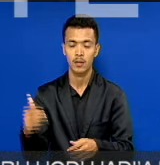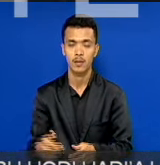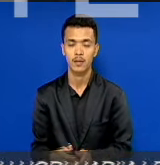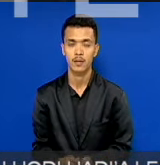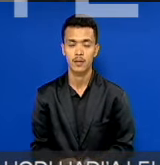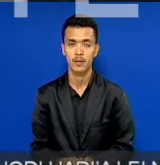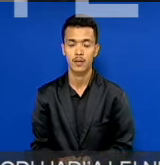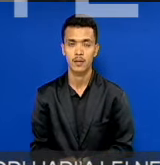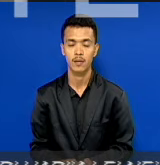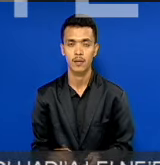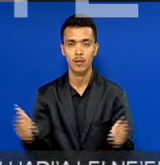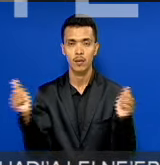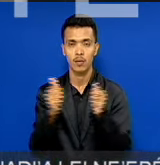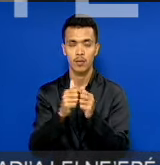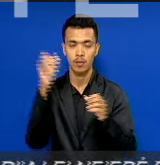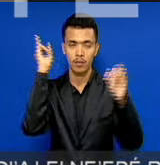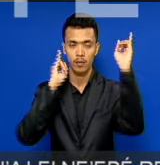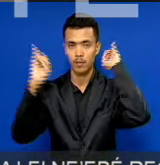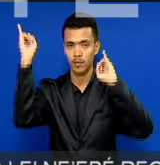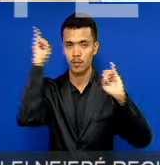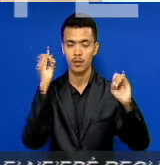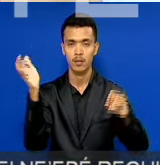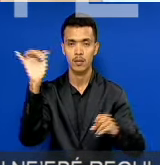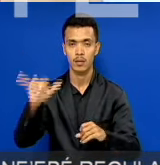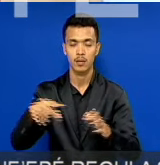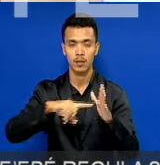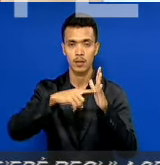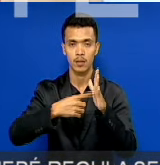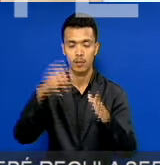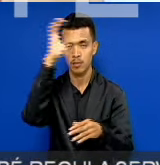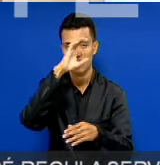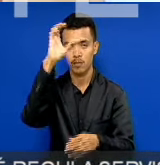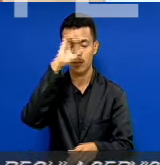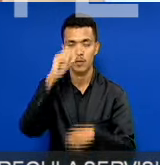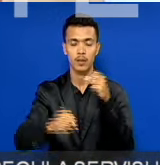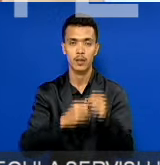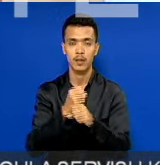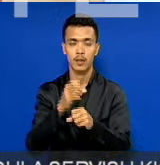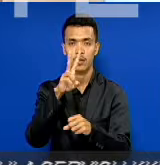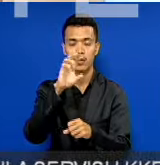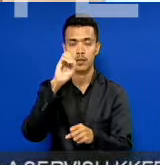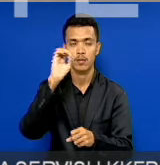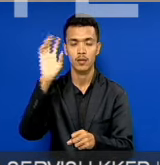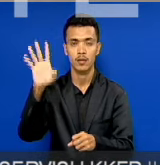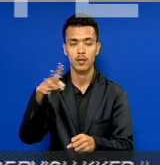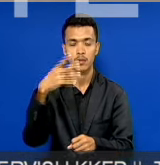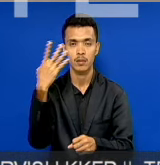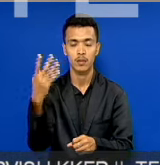Jakarta, e ho informasaun ida ne sira komesa buka. Iha tinan rihun rua rua nulu resin hat, CNC